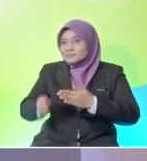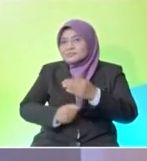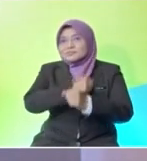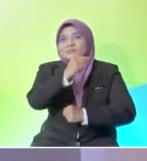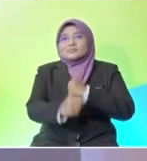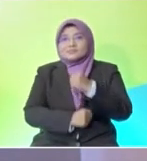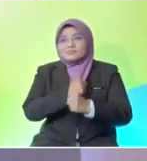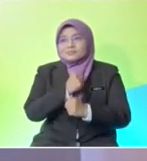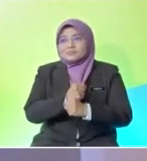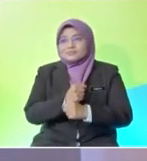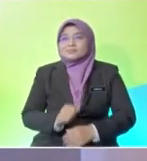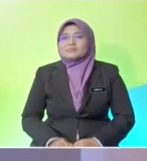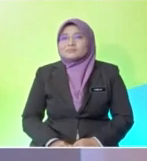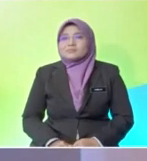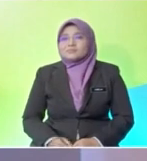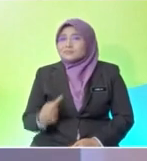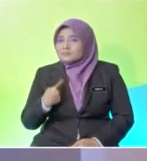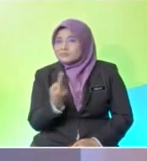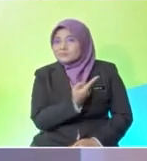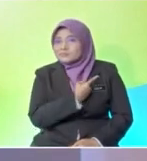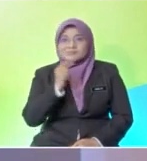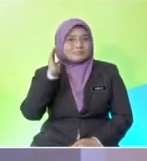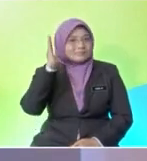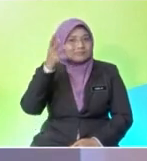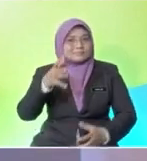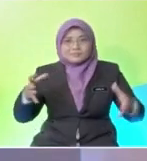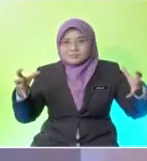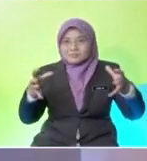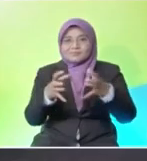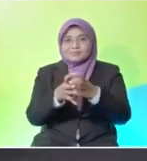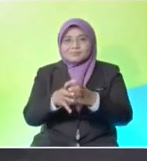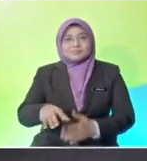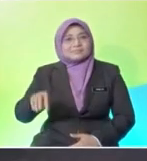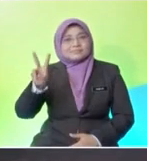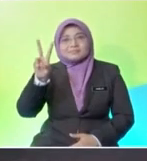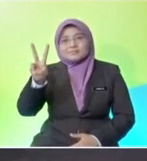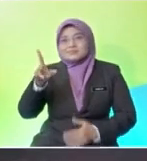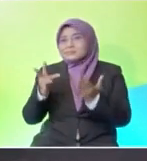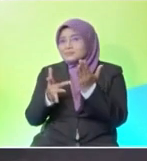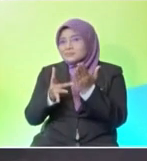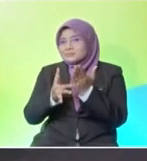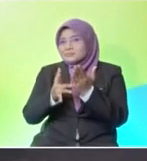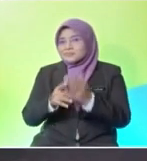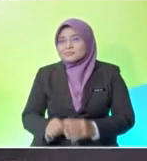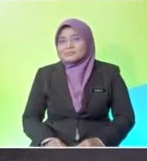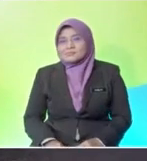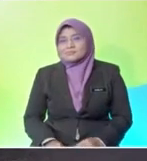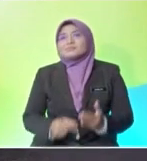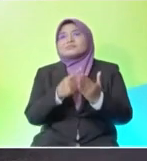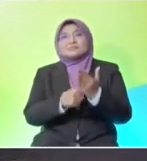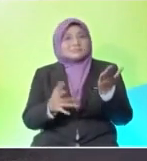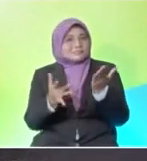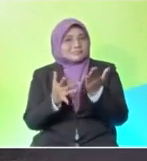project ini Aduh teknologi kita kena gabung saya kurang-kurangin apakah teknologi-teknologi yang kita kan